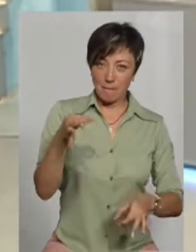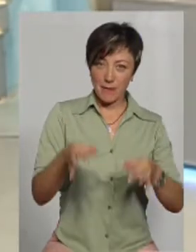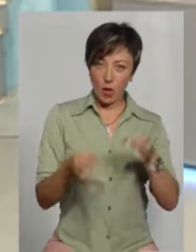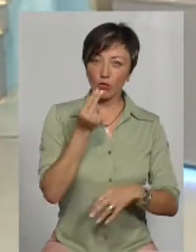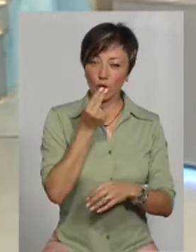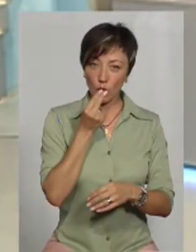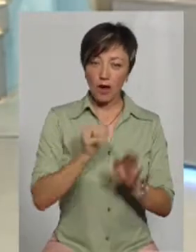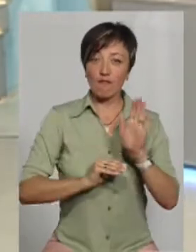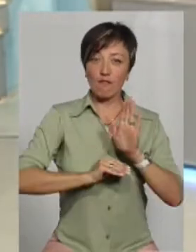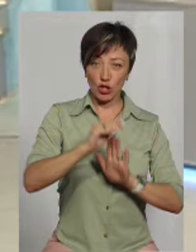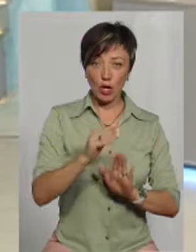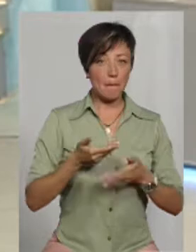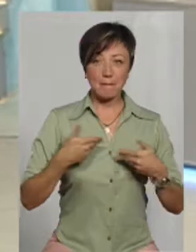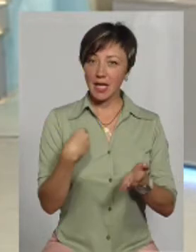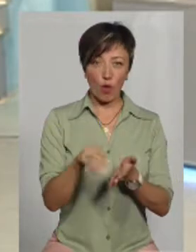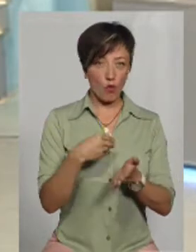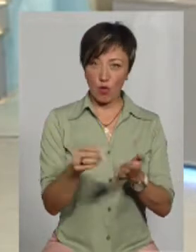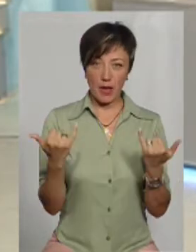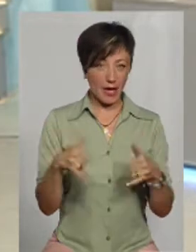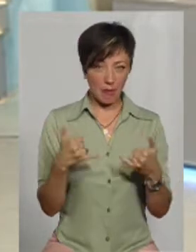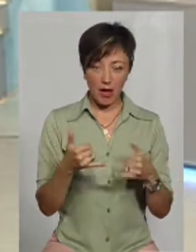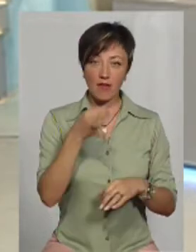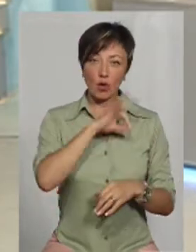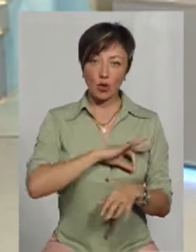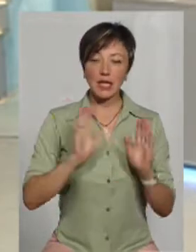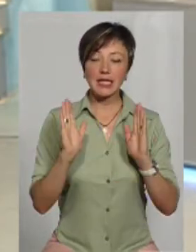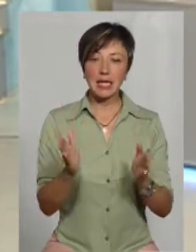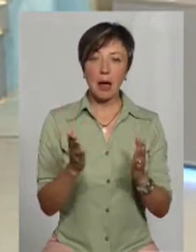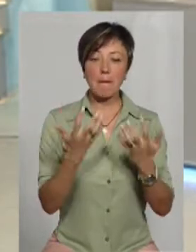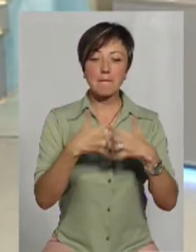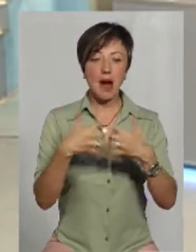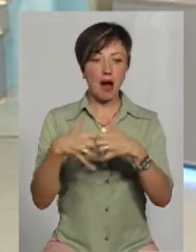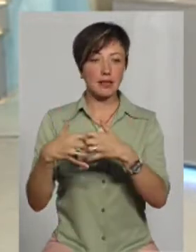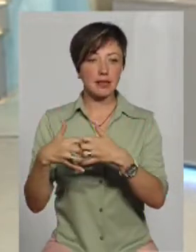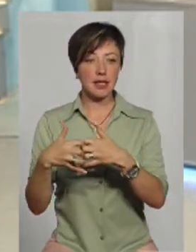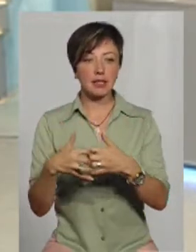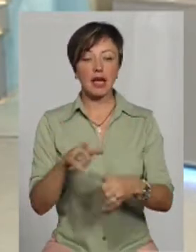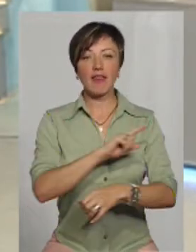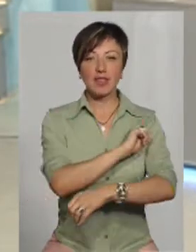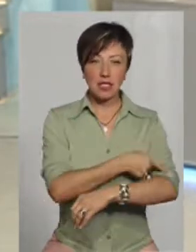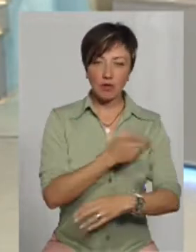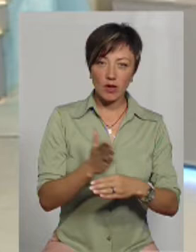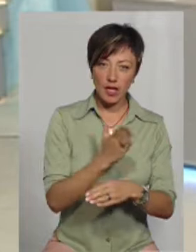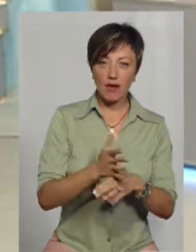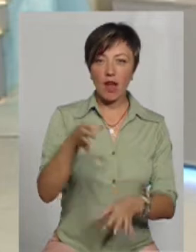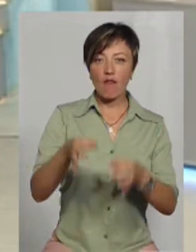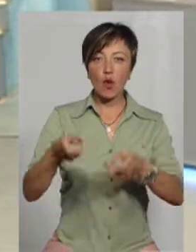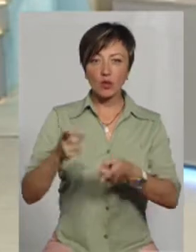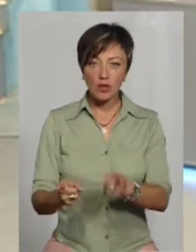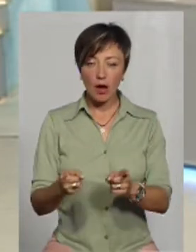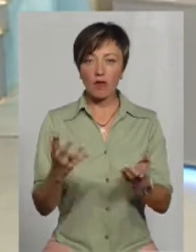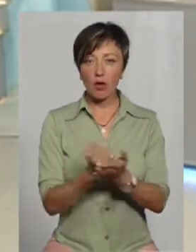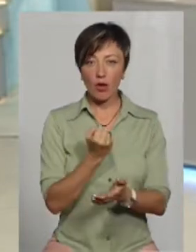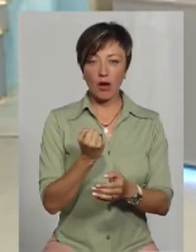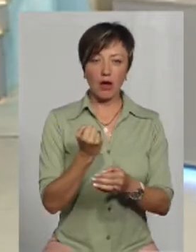вища, ми не купуємо хімію, використовуємо тільки механізацію, яка, в принципі, і в інтенсивному виробництві, і в органічному. Вона